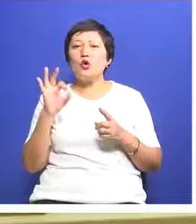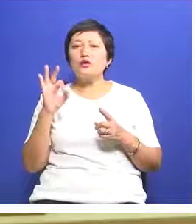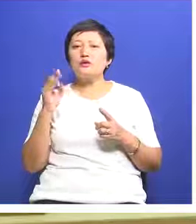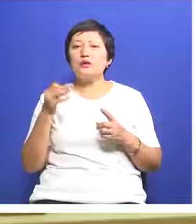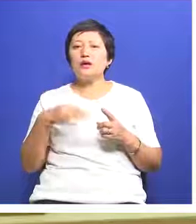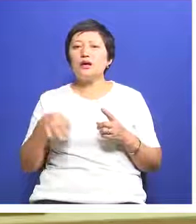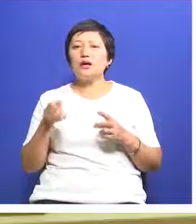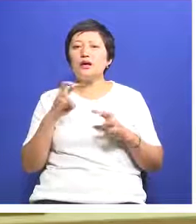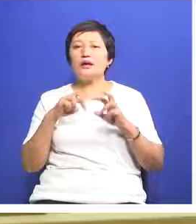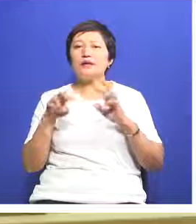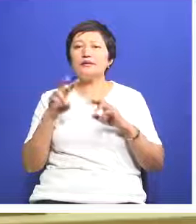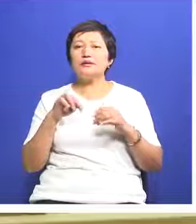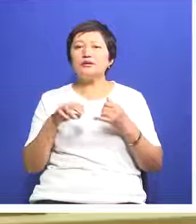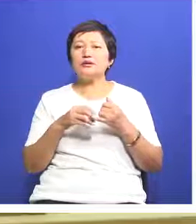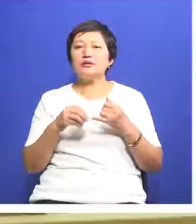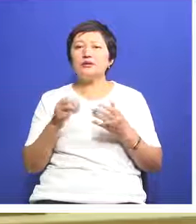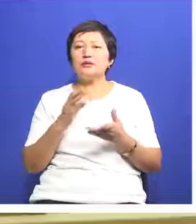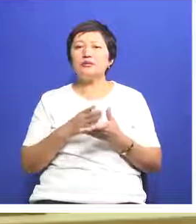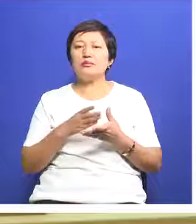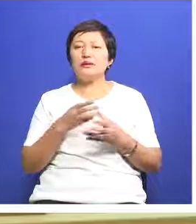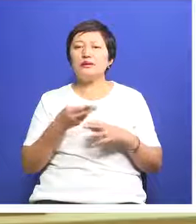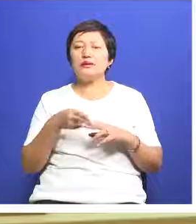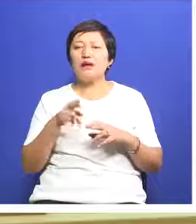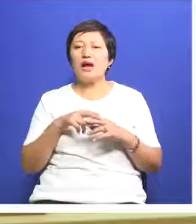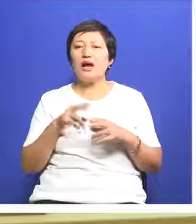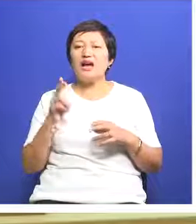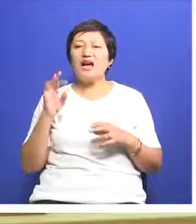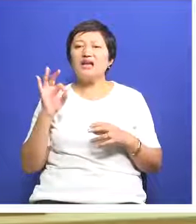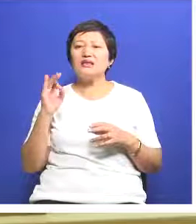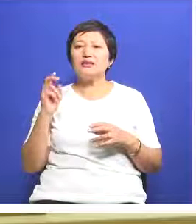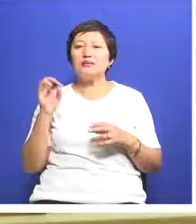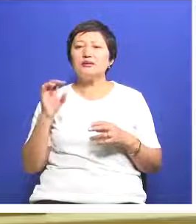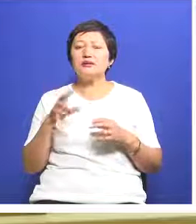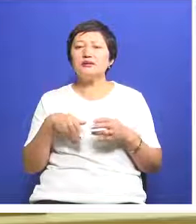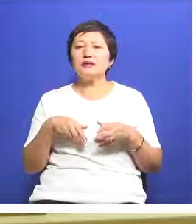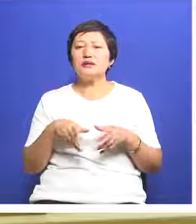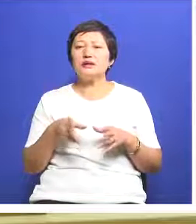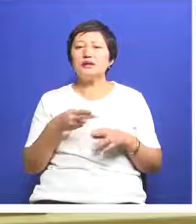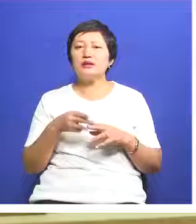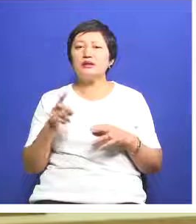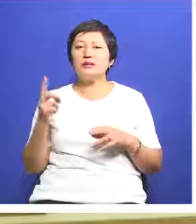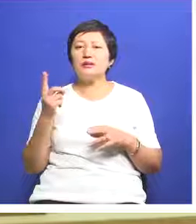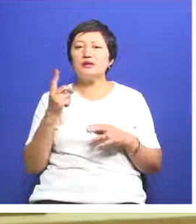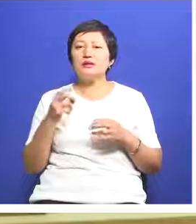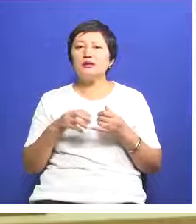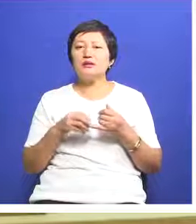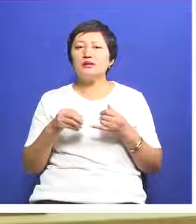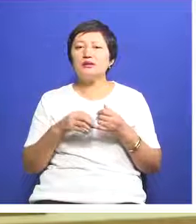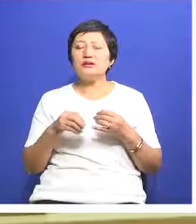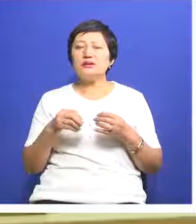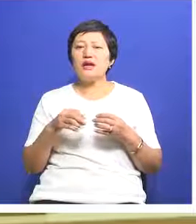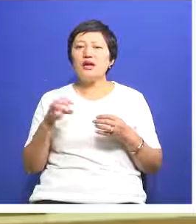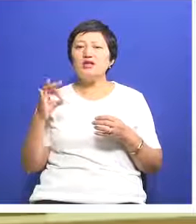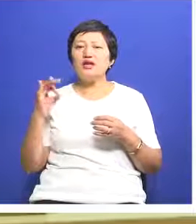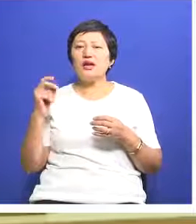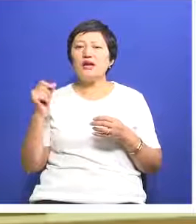округінде қарасты жерлер бар бізде. Мынау Қызыл Майстер каналының арғы бетінде. Сол жерден 1,5 мың гектар жер ағамыз